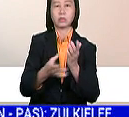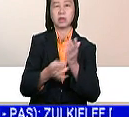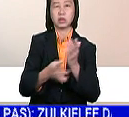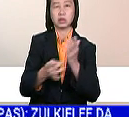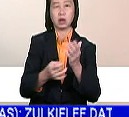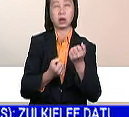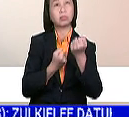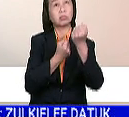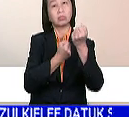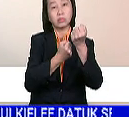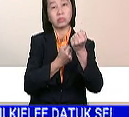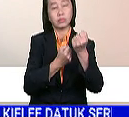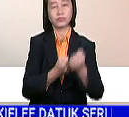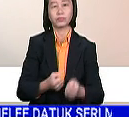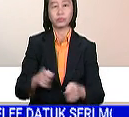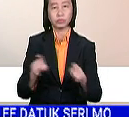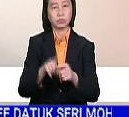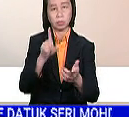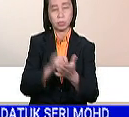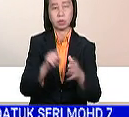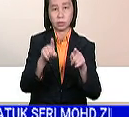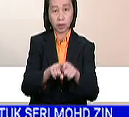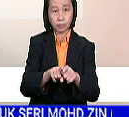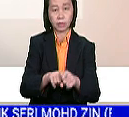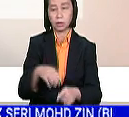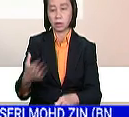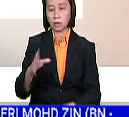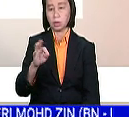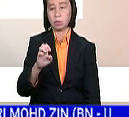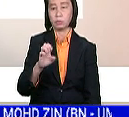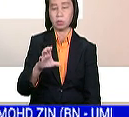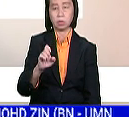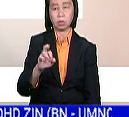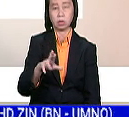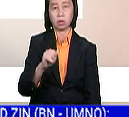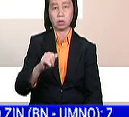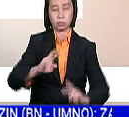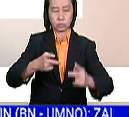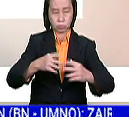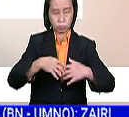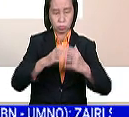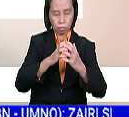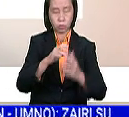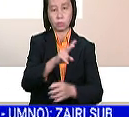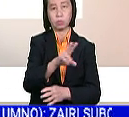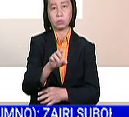dalam kenyataan media yang sama Joseph berkata saudara telah membangunkan hampir 20